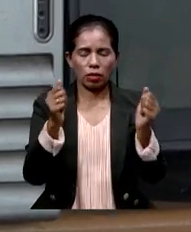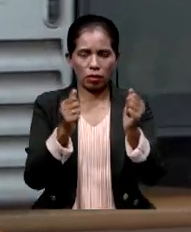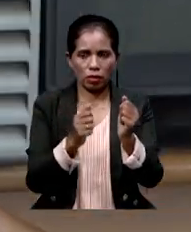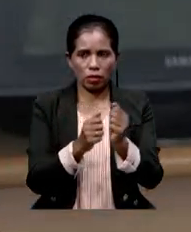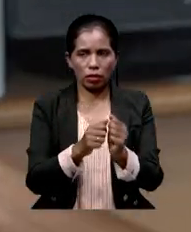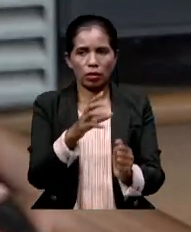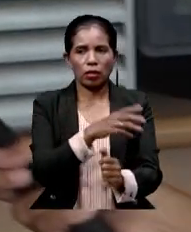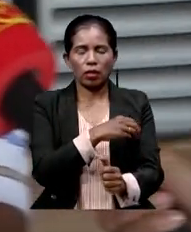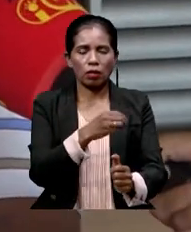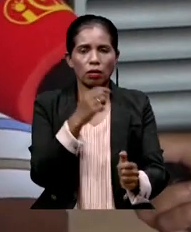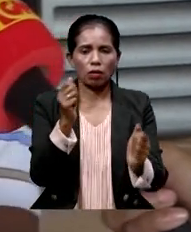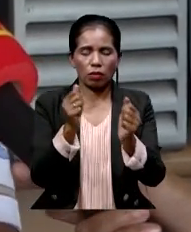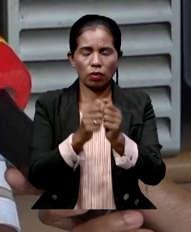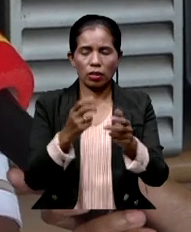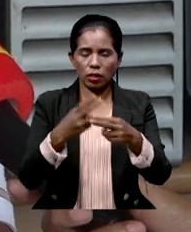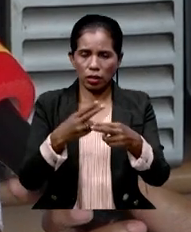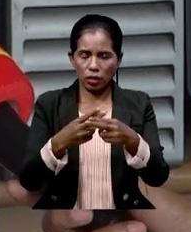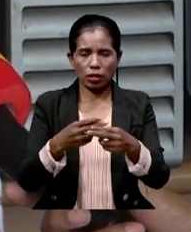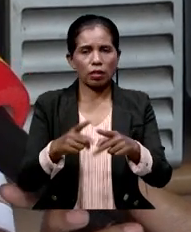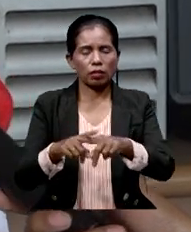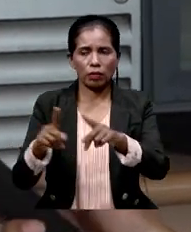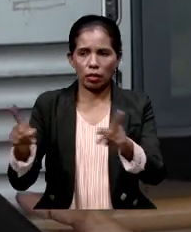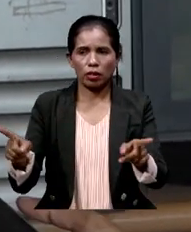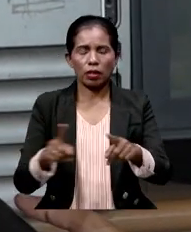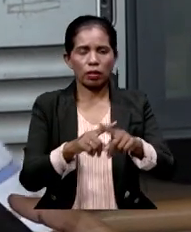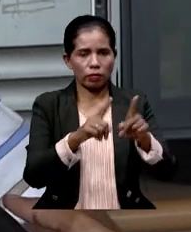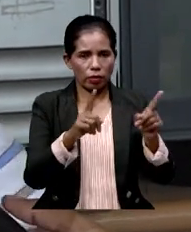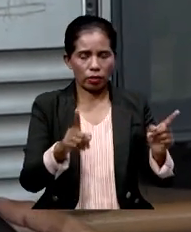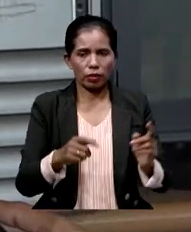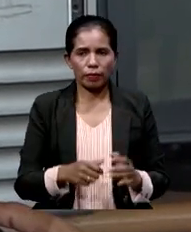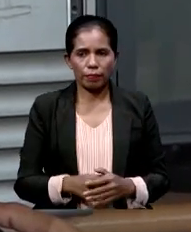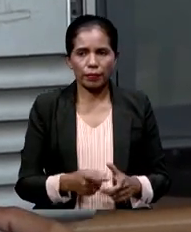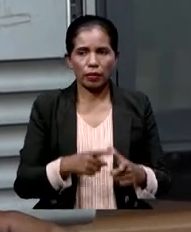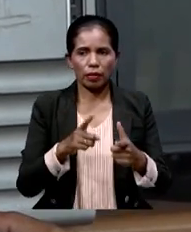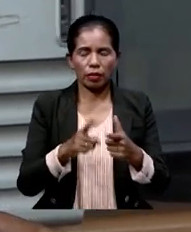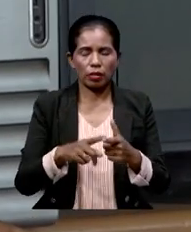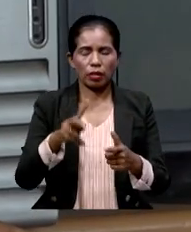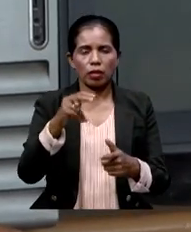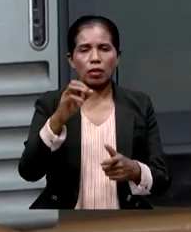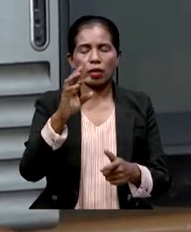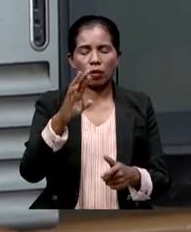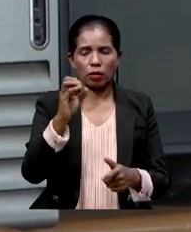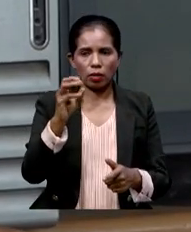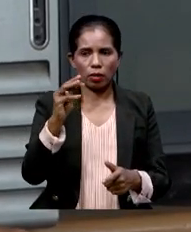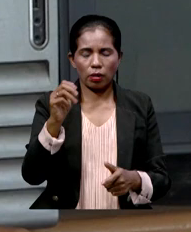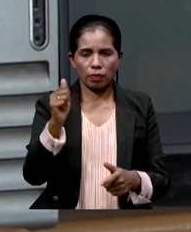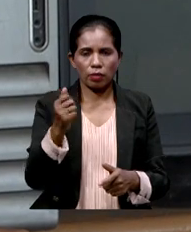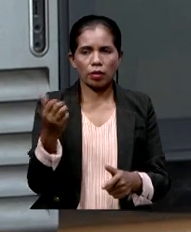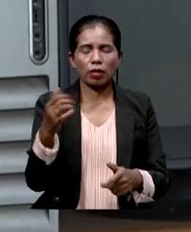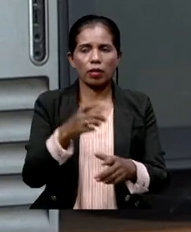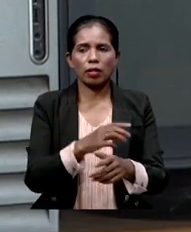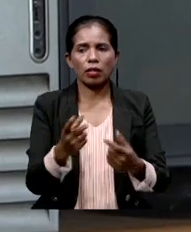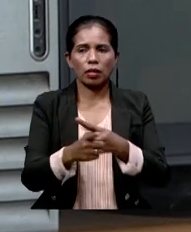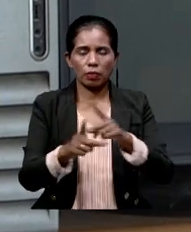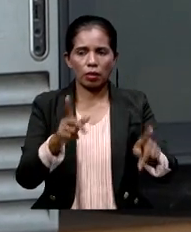berengketa ni ni karom berendi ni sihera tinggal sana nakroman tinggal sana ni pa libre pa